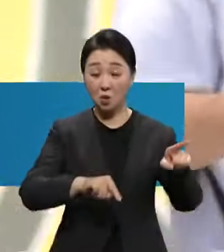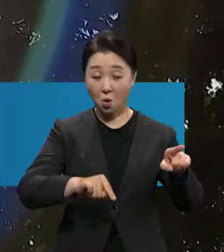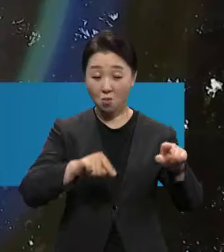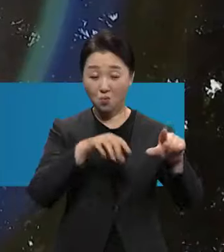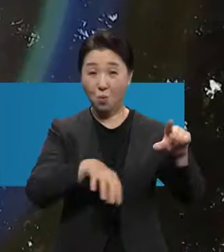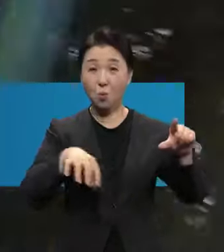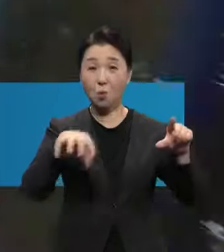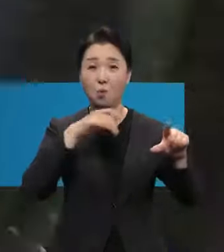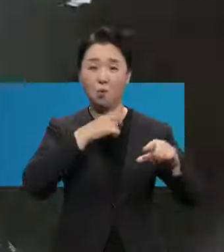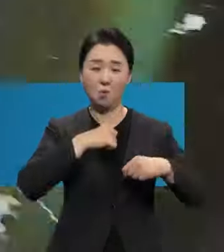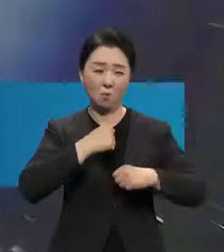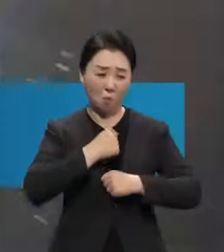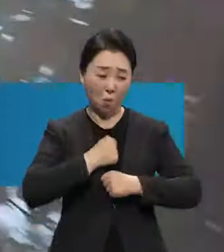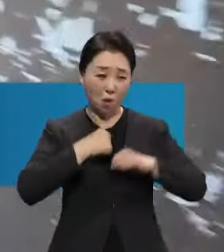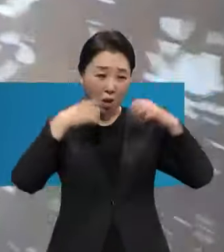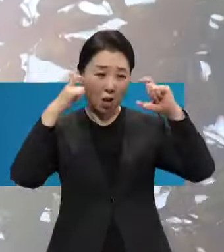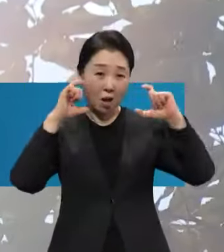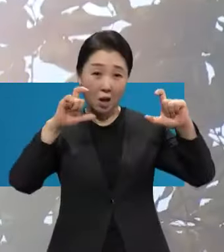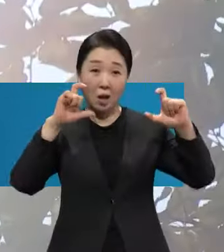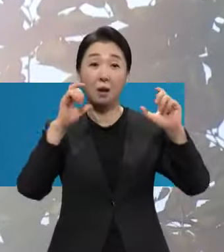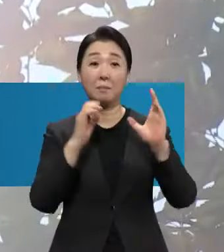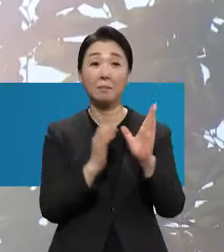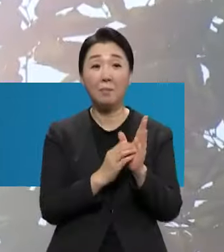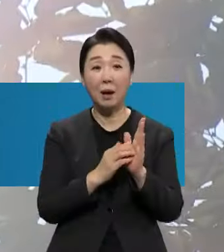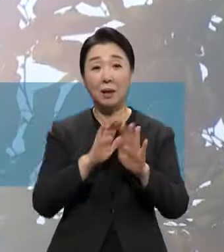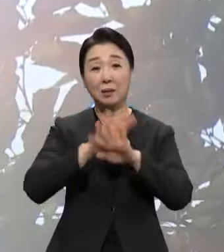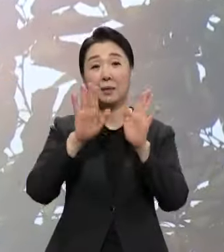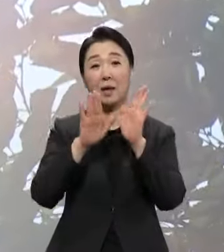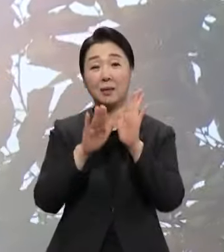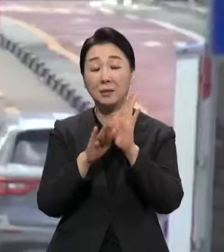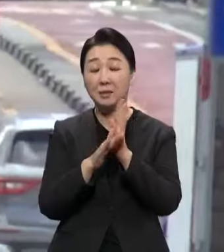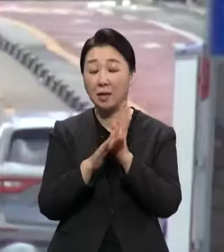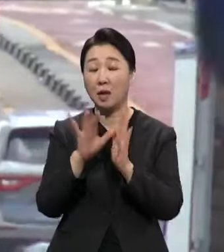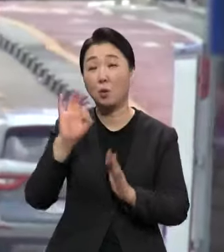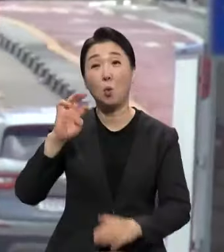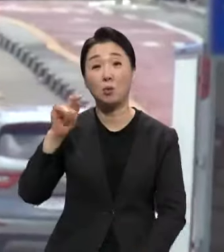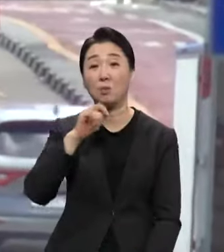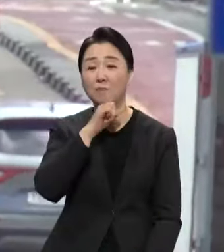대부분 지역에 폭염 경보가 내려진 가운데 한낮엔 오존 농도도 높게 나타날 걸로 보입니다.